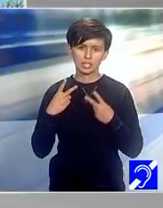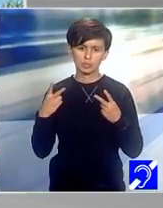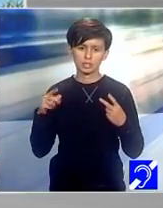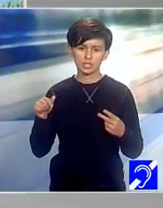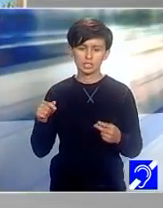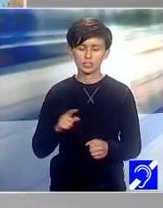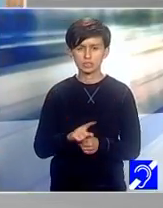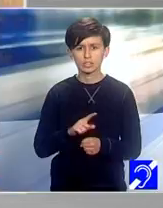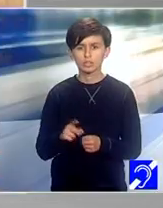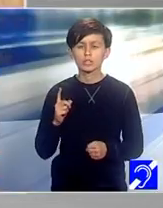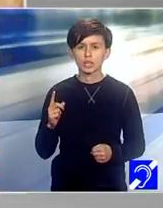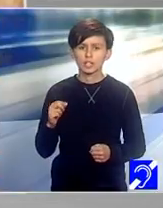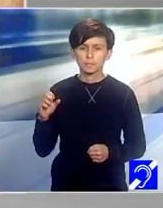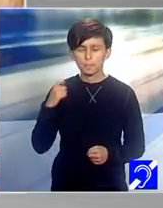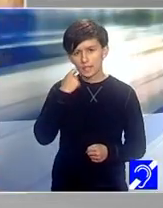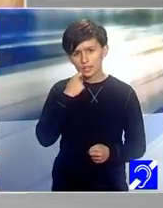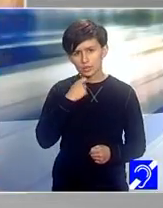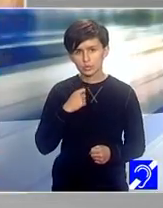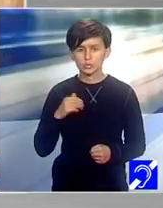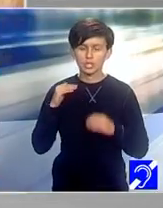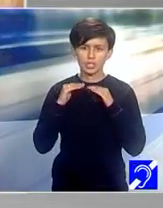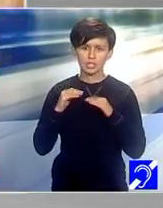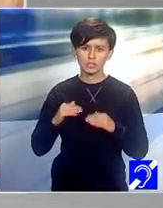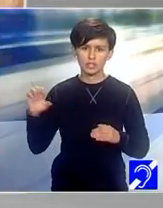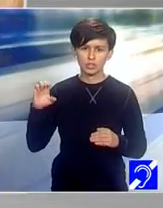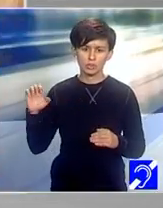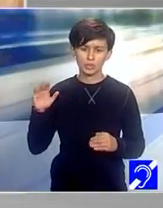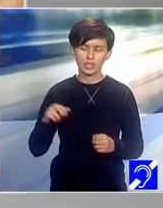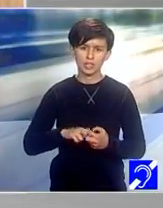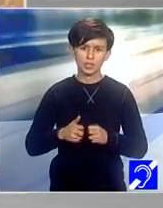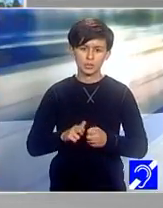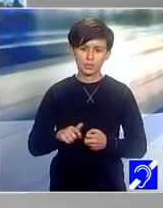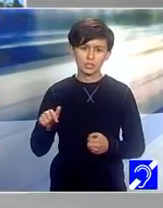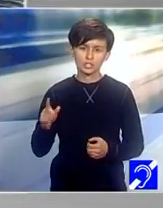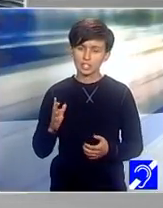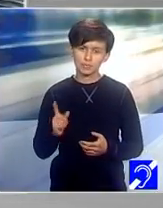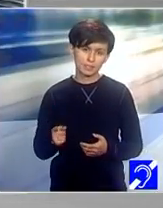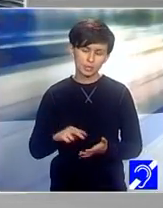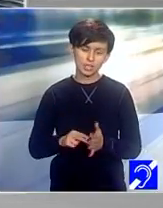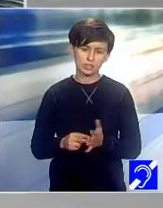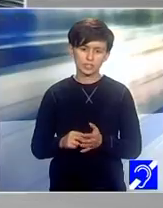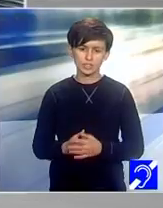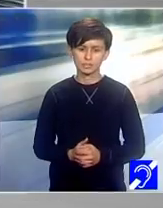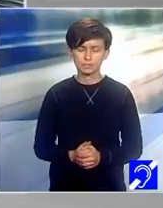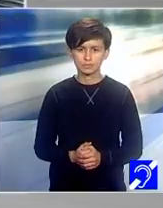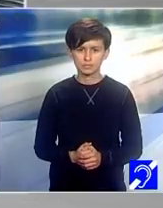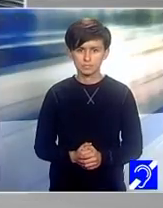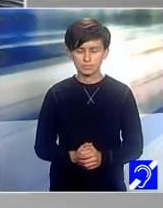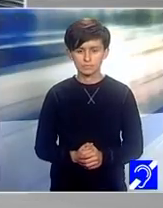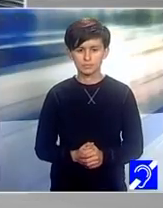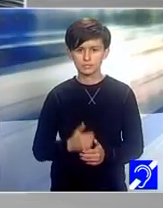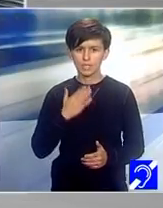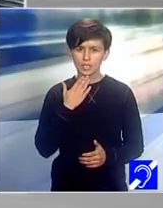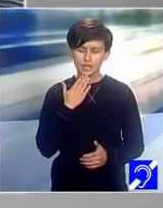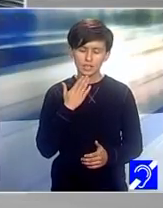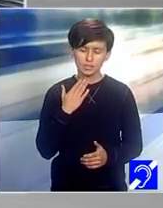la nivel european are această problemă care trebuie adresată. Nu o să o rezolvăm noi cu proiectul capitalei. Bine, am văzut că în anunțul eșecului, din păcate, inclusiv un tânăr